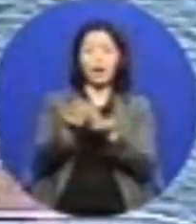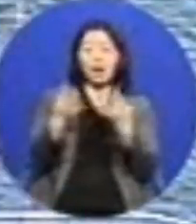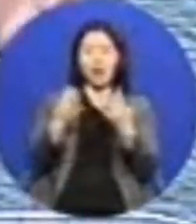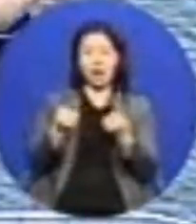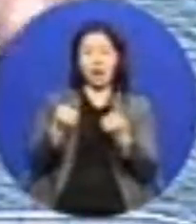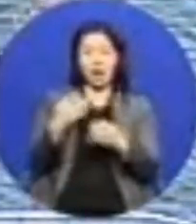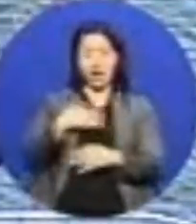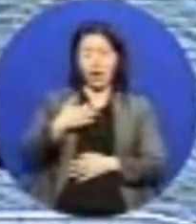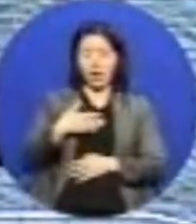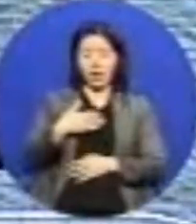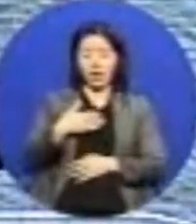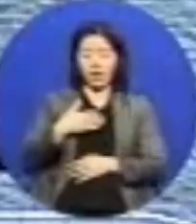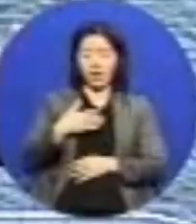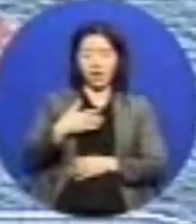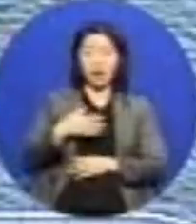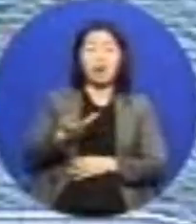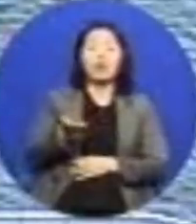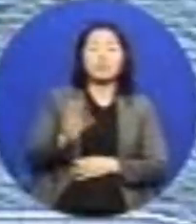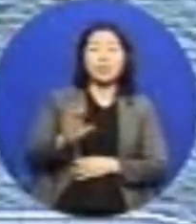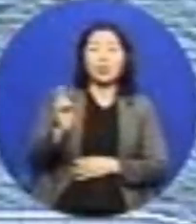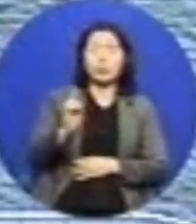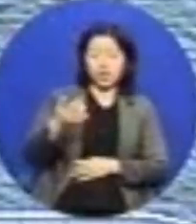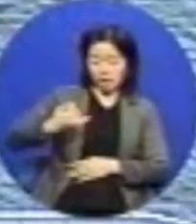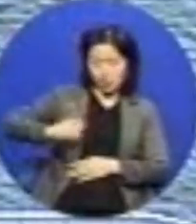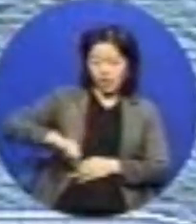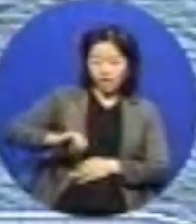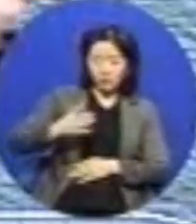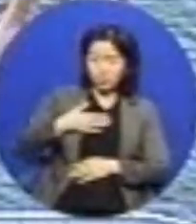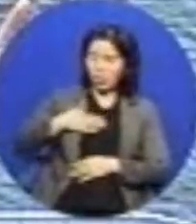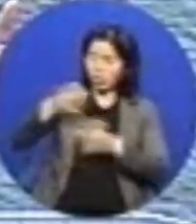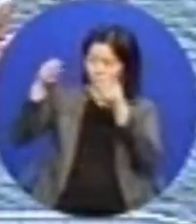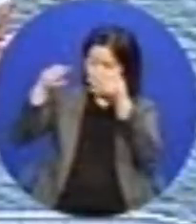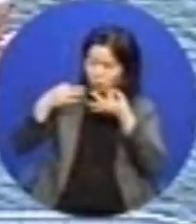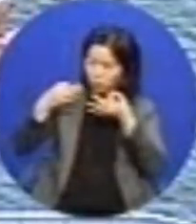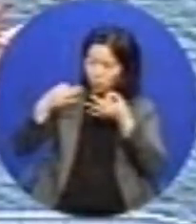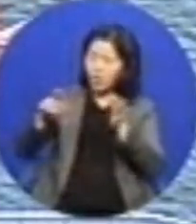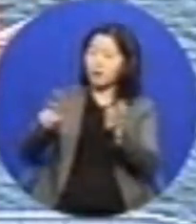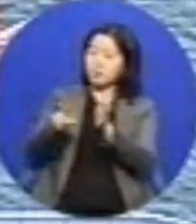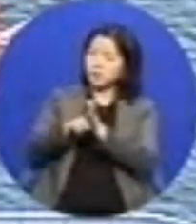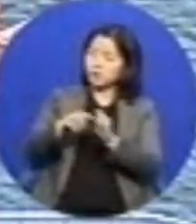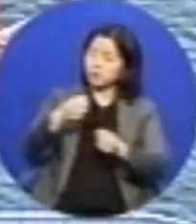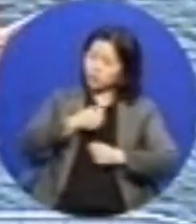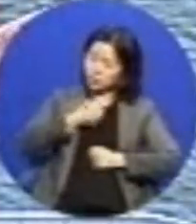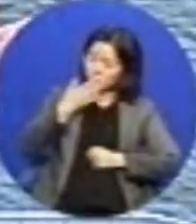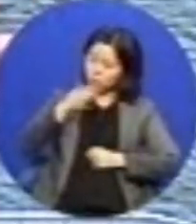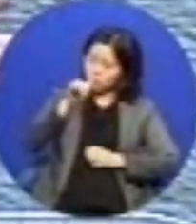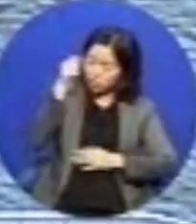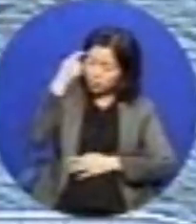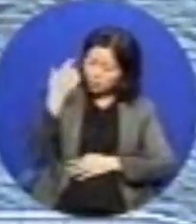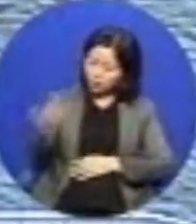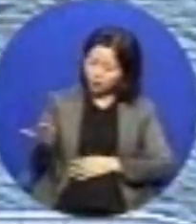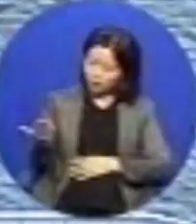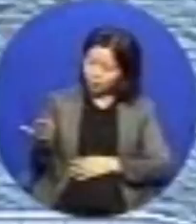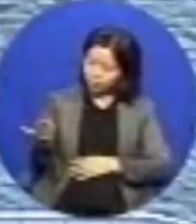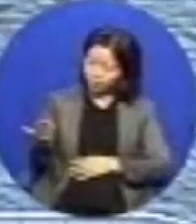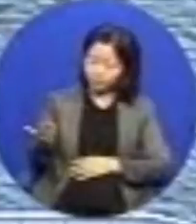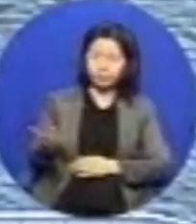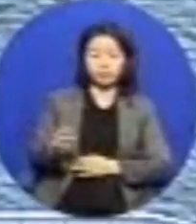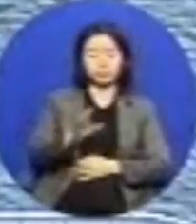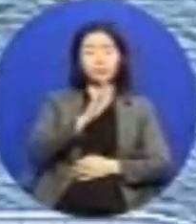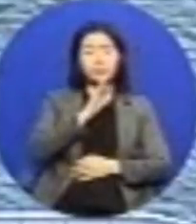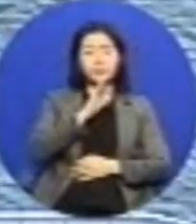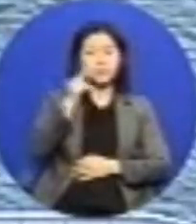그런데 어떻게 저희 딸이 저를 보고 믿음을 지켜 쓸까 사실 목사의 자녀들